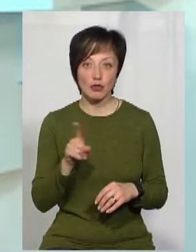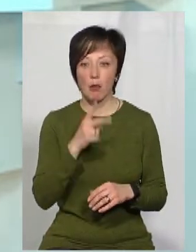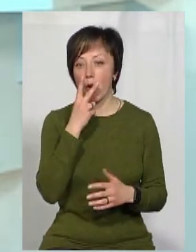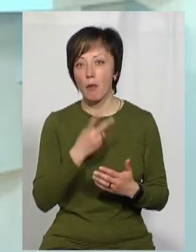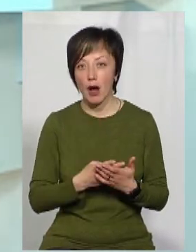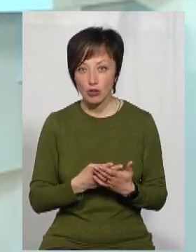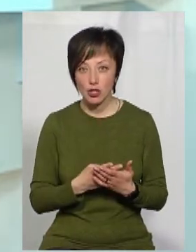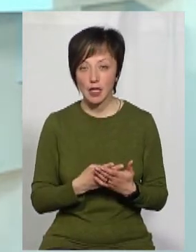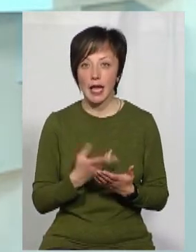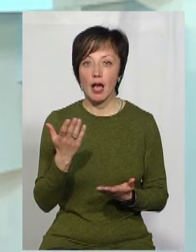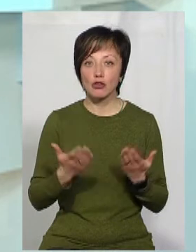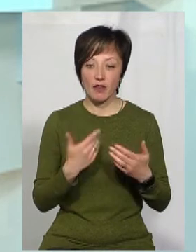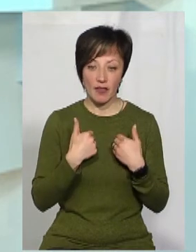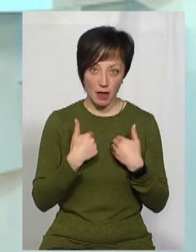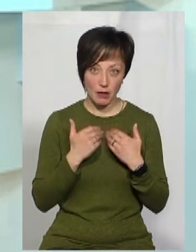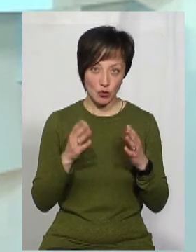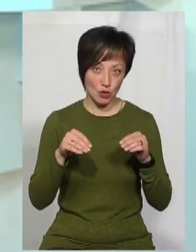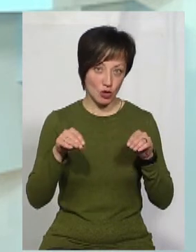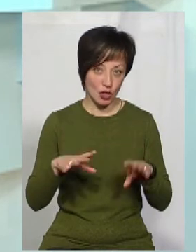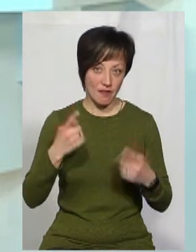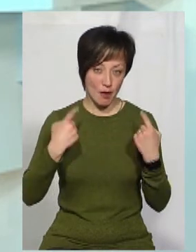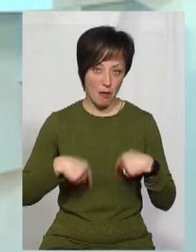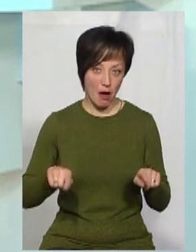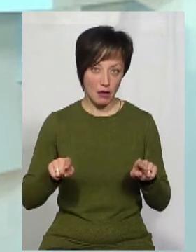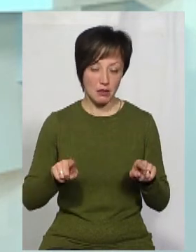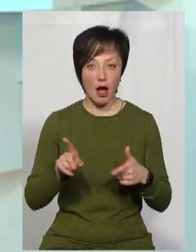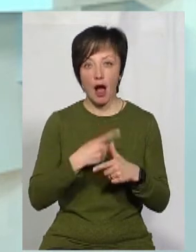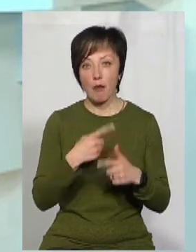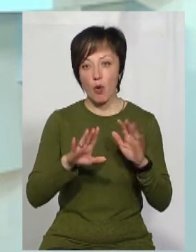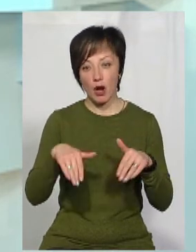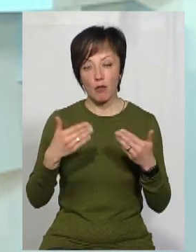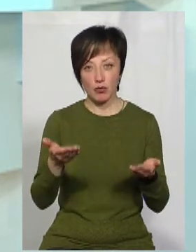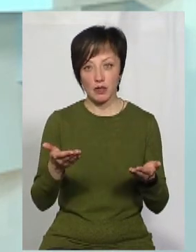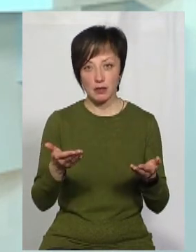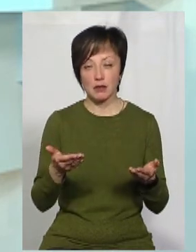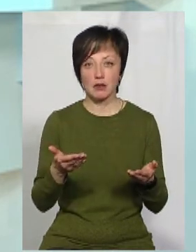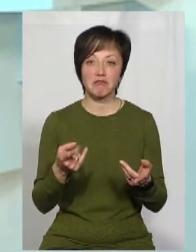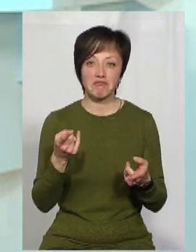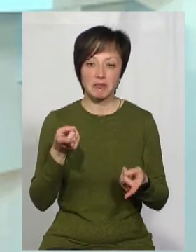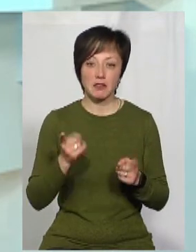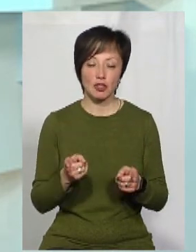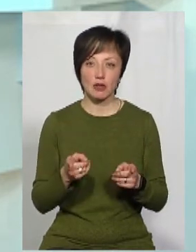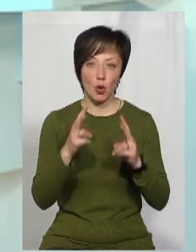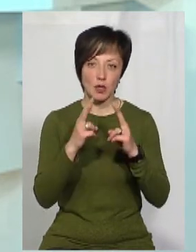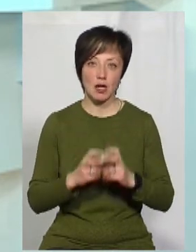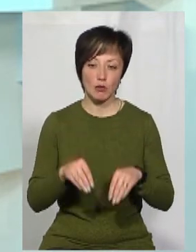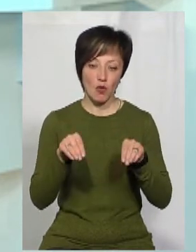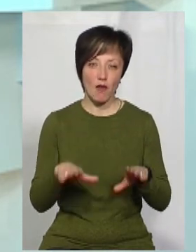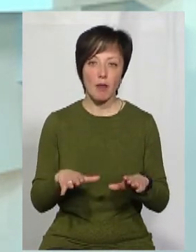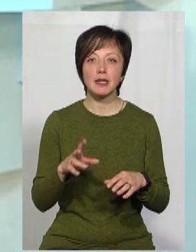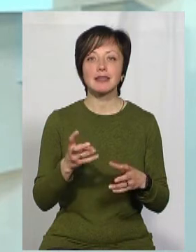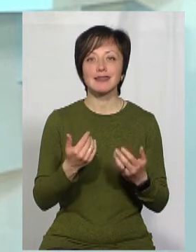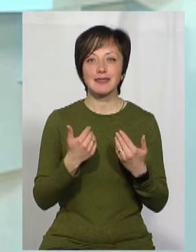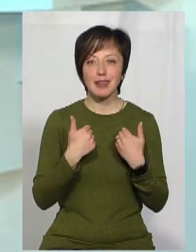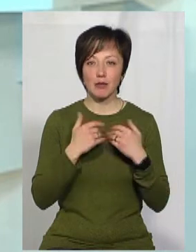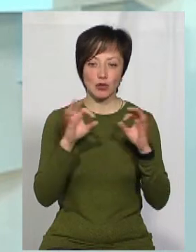аби побачити. І якщо від нас будуть якісь рішення вимагатися або рекомендуватись нам, то ми, звичайно, їх розглянемо і ухвалимо.